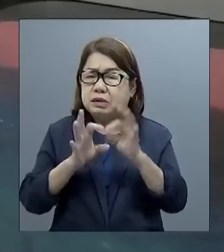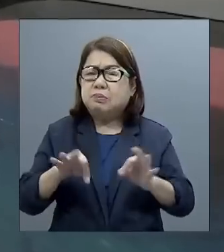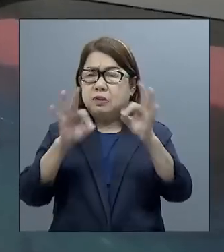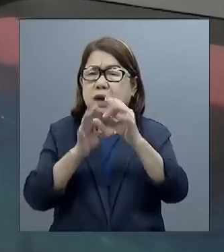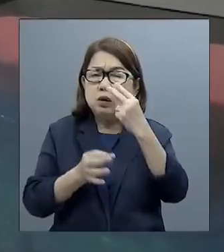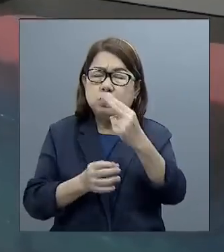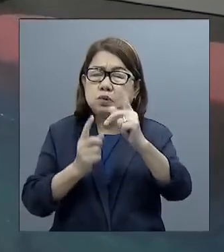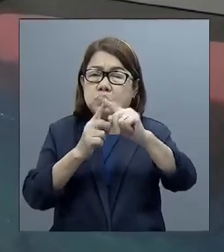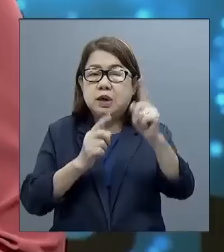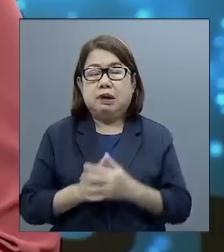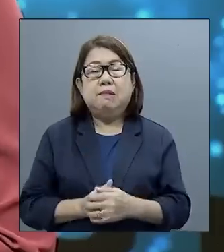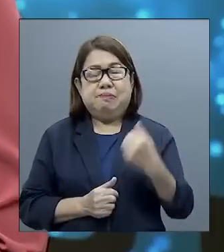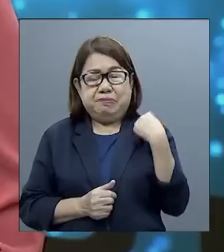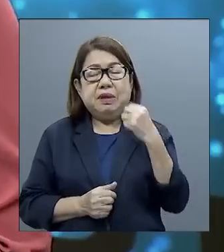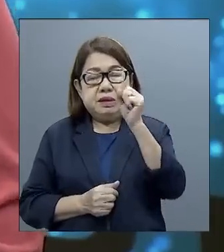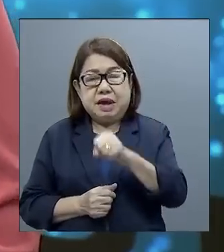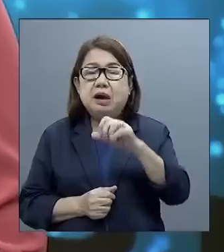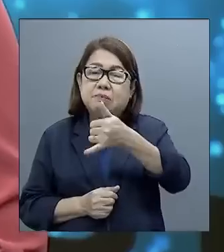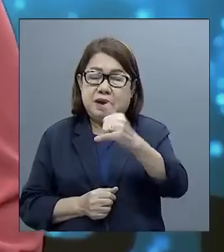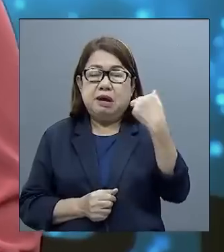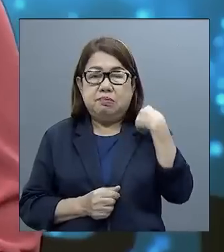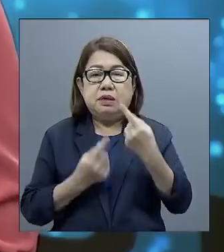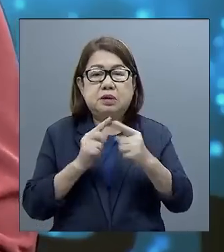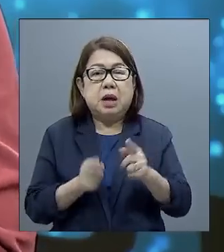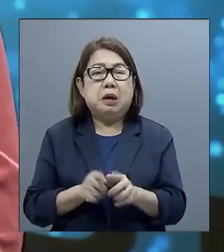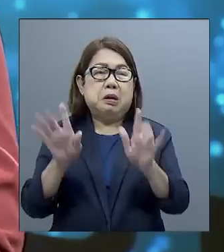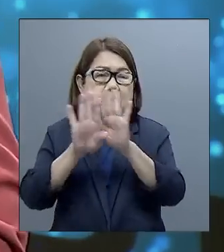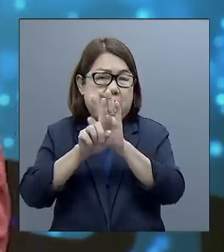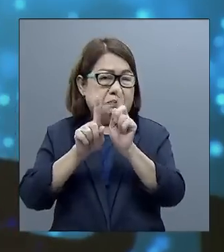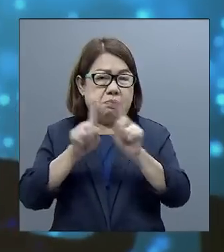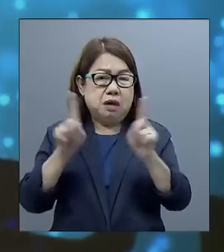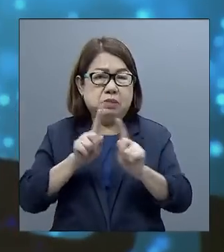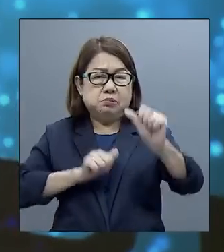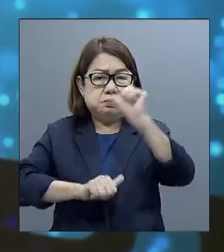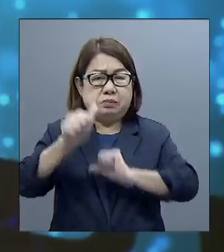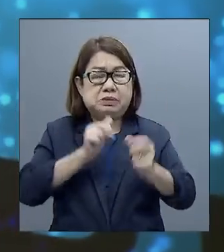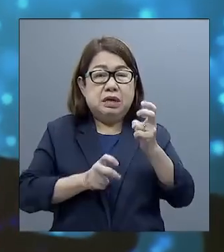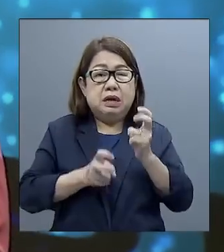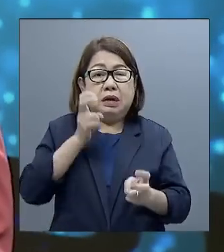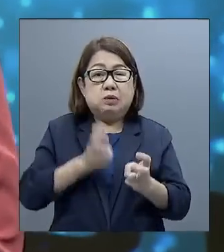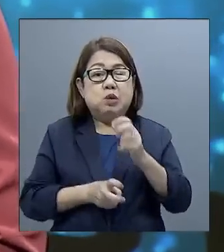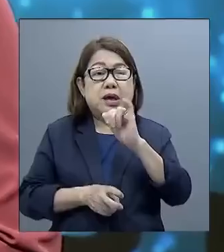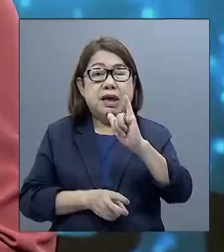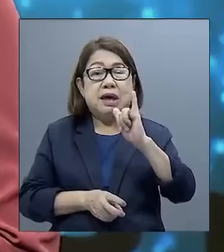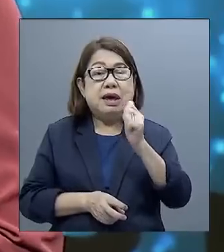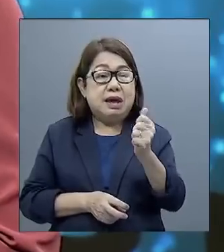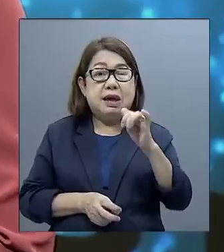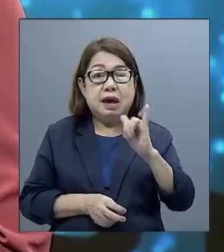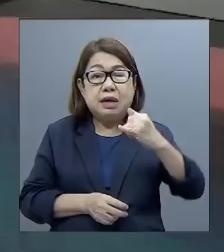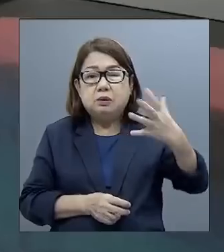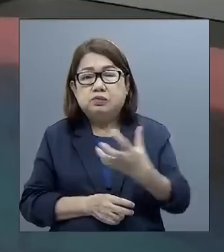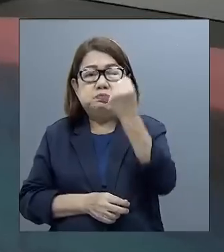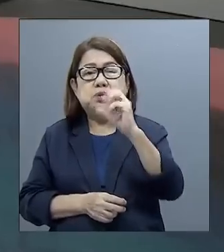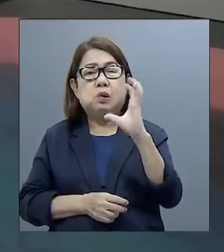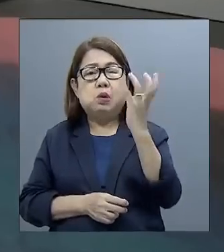มีบางส่วนเชื่อว่าภัยคุกคามมีอยู่จริงแต่อาจจะไม่ได้เลวร้ายเหมือนในภาพยนตร์ที่AI หุ่นยนต์ขึ้นมายึดครองโลกขนาดนั้นนะคะซึ่งประเด็นนี้ค่ะ